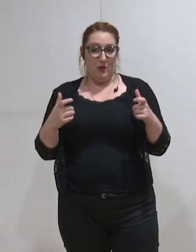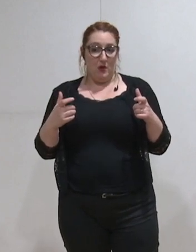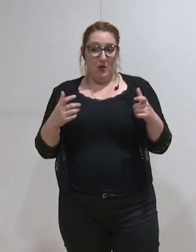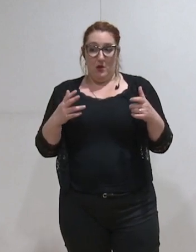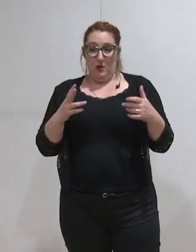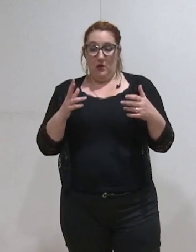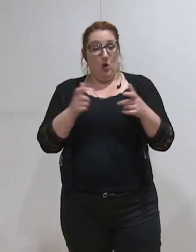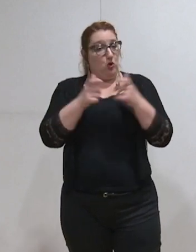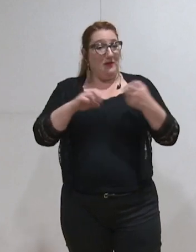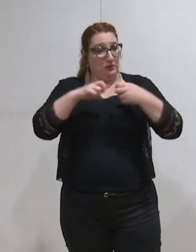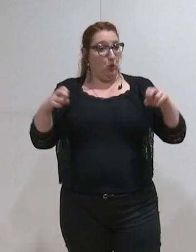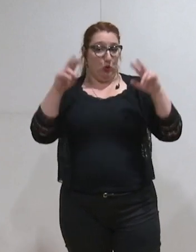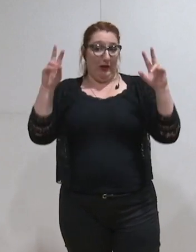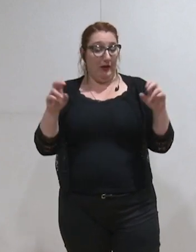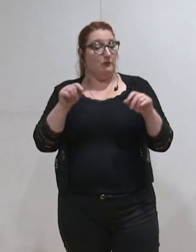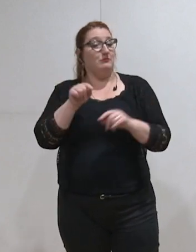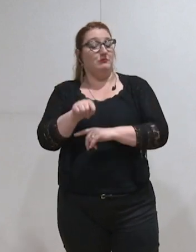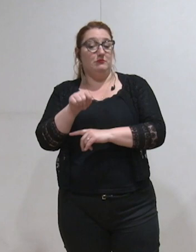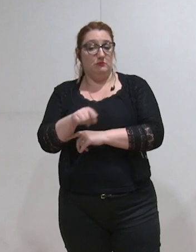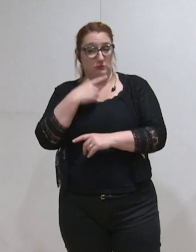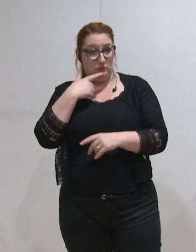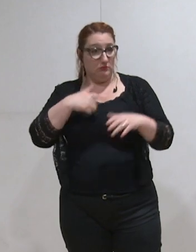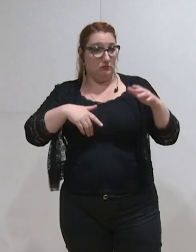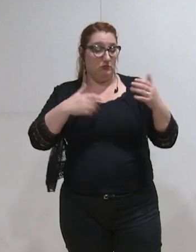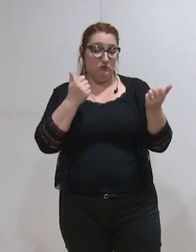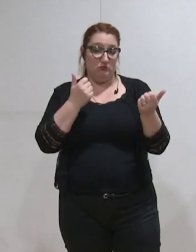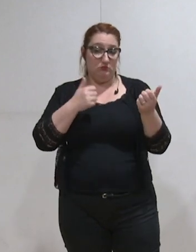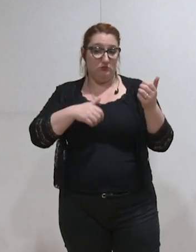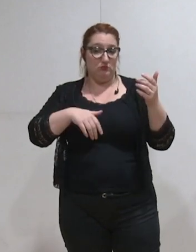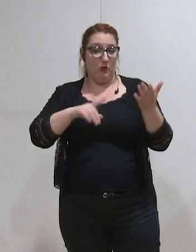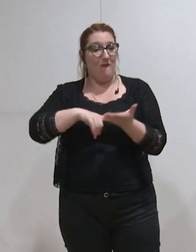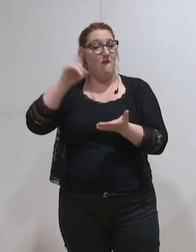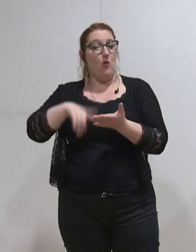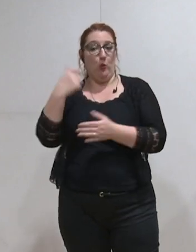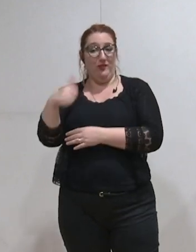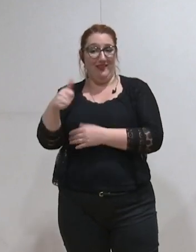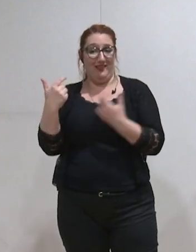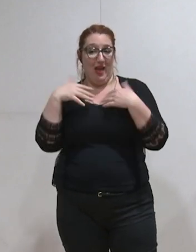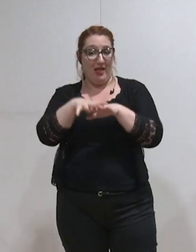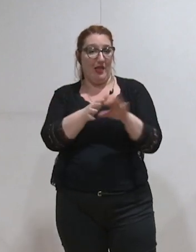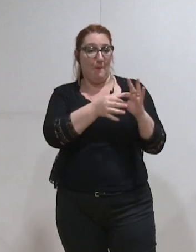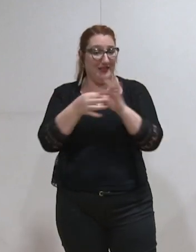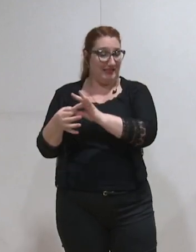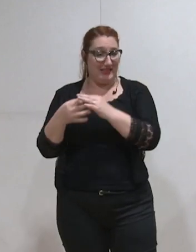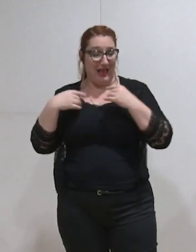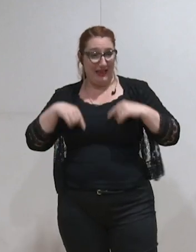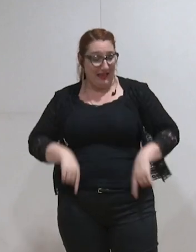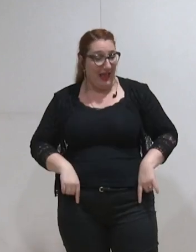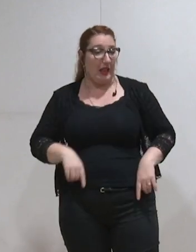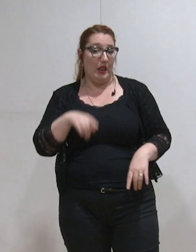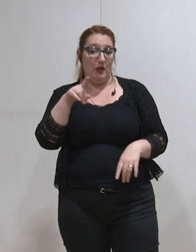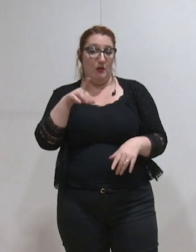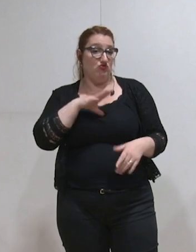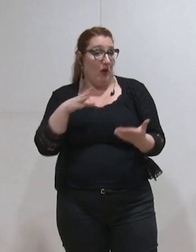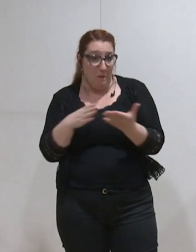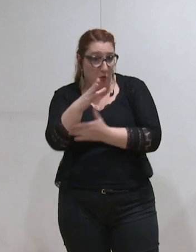et elle fait partie donc il y a des appels à projet hein qui sont gérés par le fond unique interministériel et donc qui liit à la fois sont des des